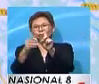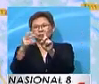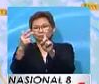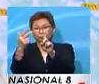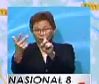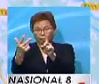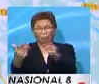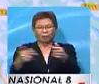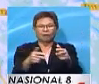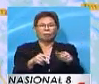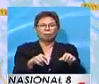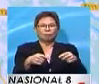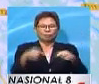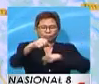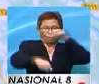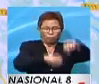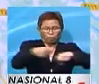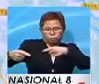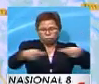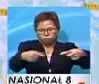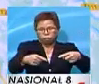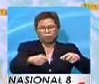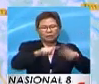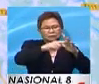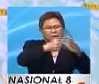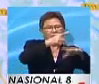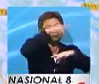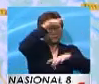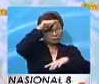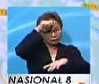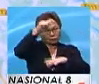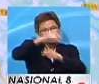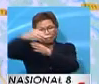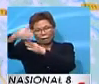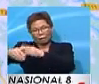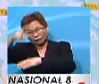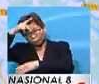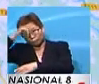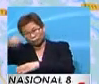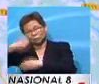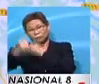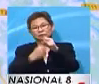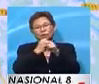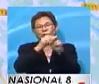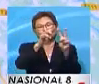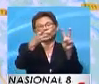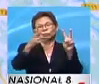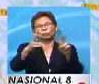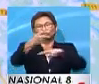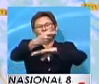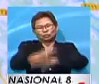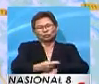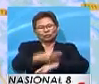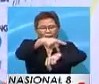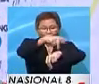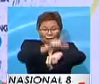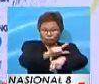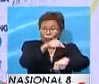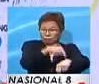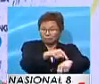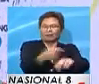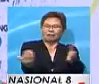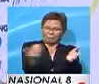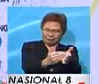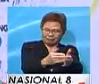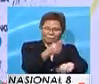perlumbaan akan bermula di Terengganu dan berakhir di Putrajaya tahun depan laluan tradisi pulau Lagenda Langkawi